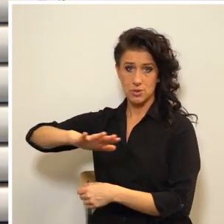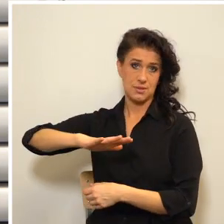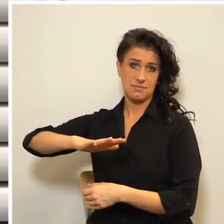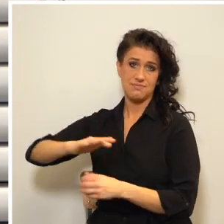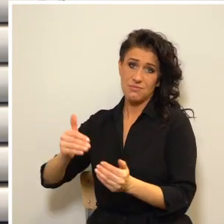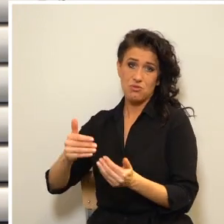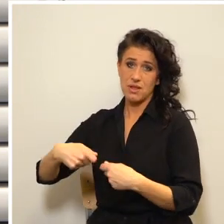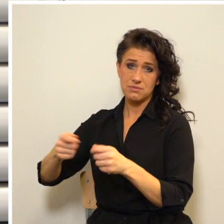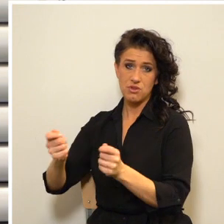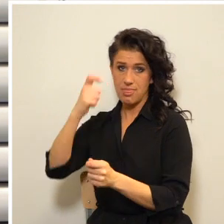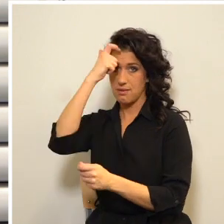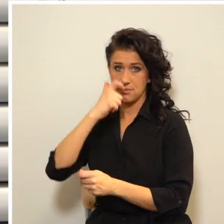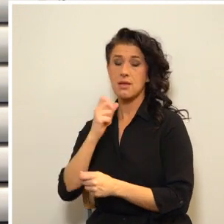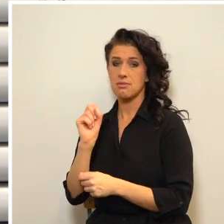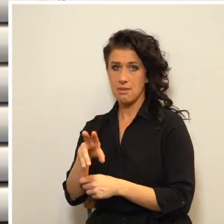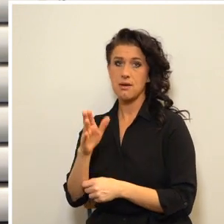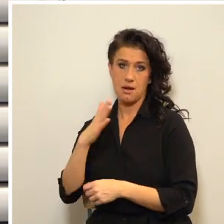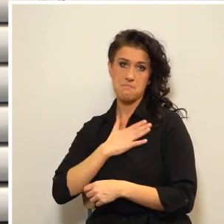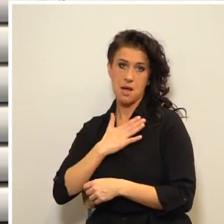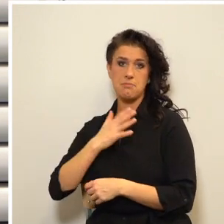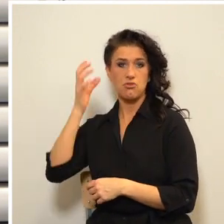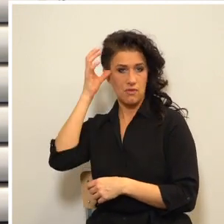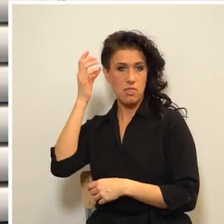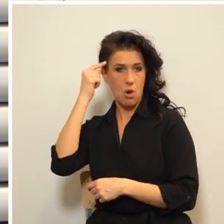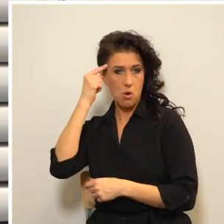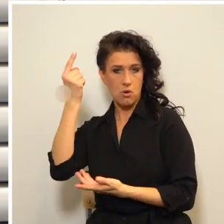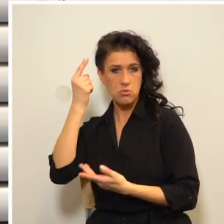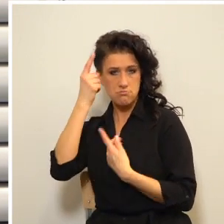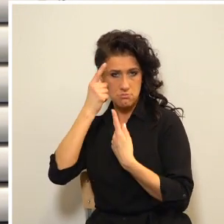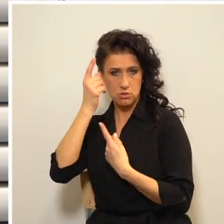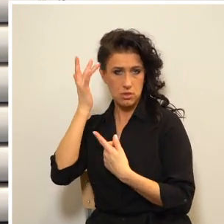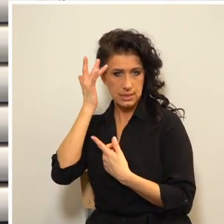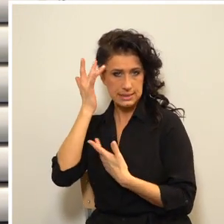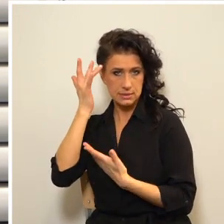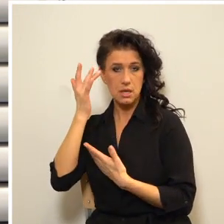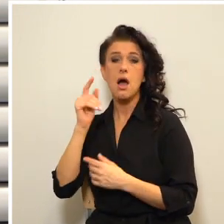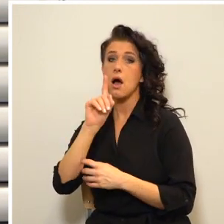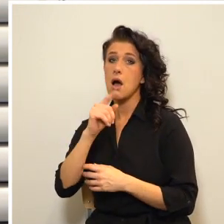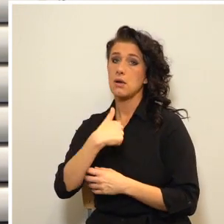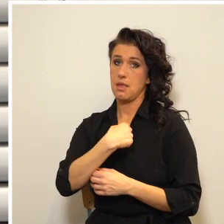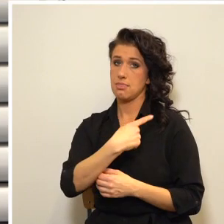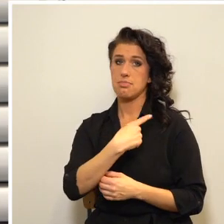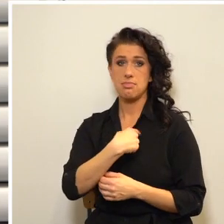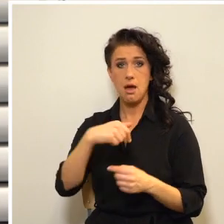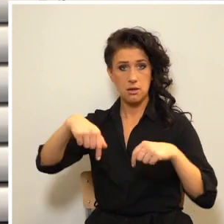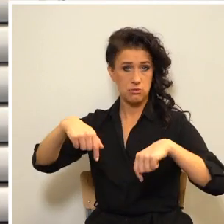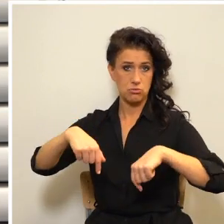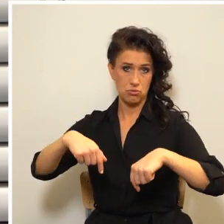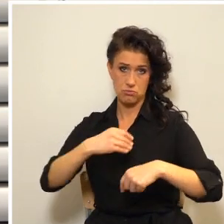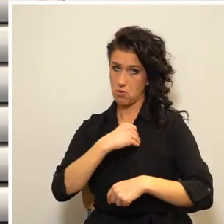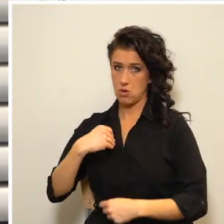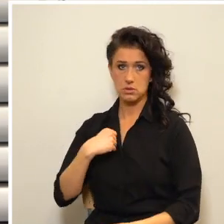rzeczy Mogą się dziać mamy tego świadomość ale ja bym tego na naszym że tak powiem